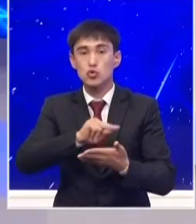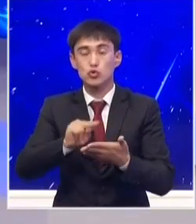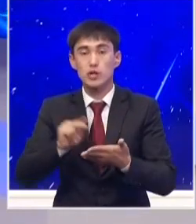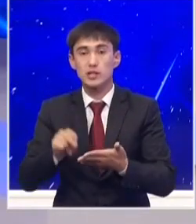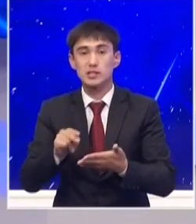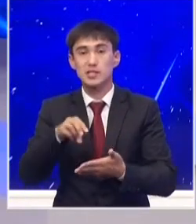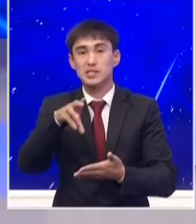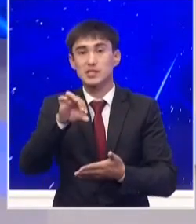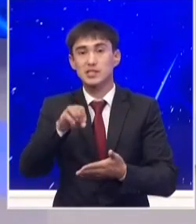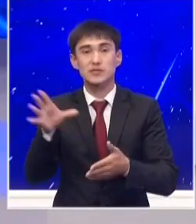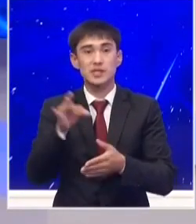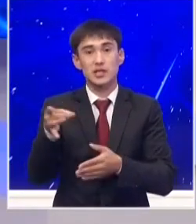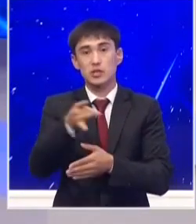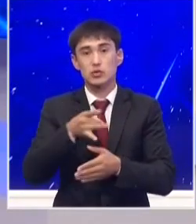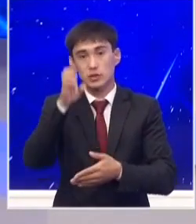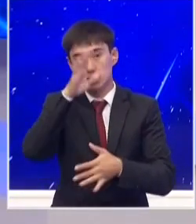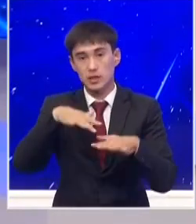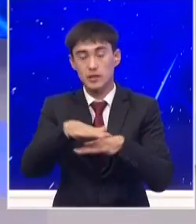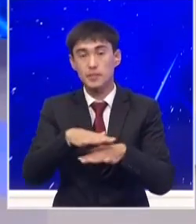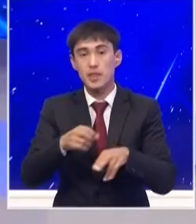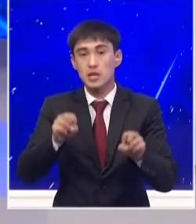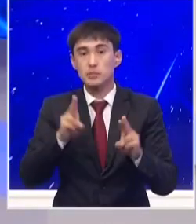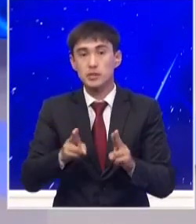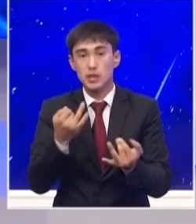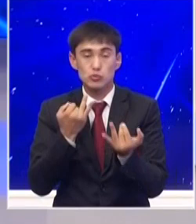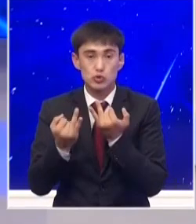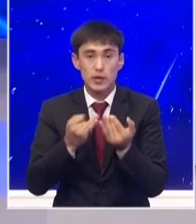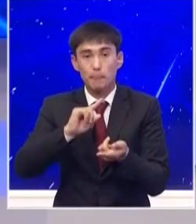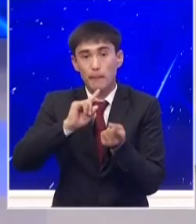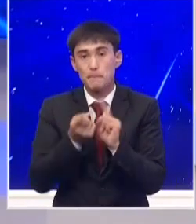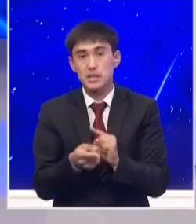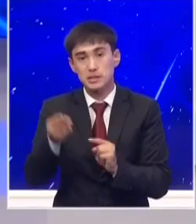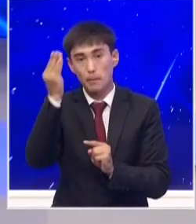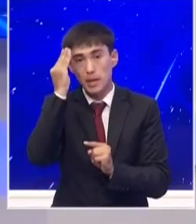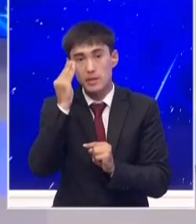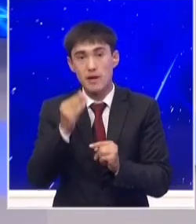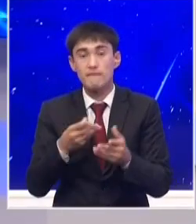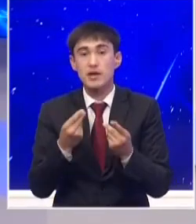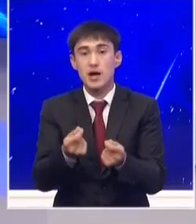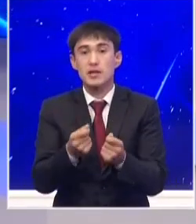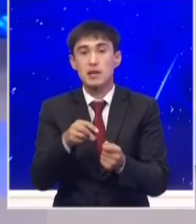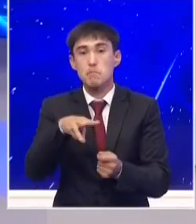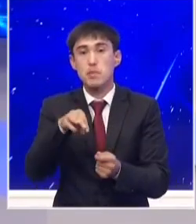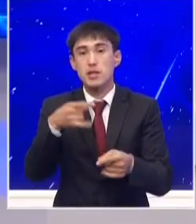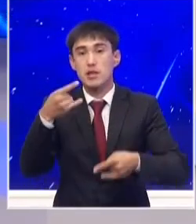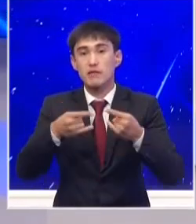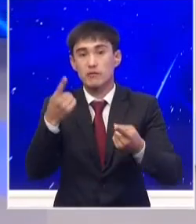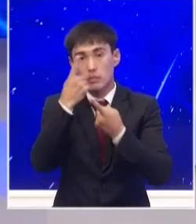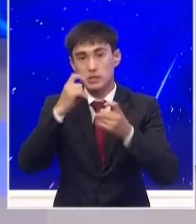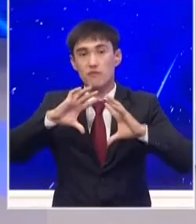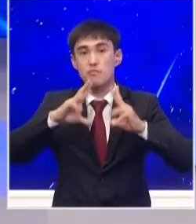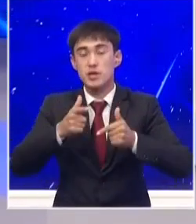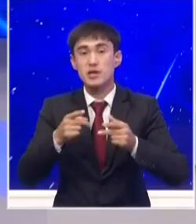и пресс-секретари из всех регионов страны. Эксперты обсуждают и обмениваются мнениями о влиянии медиатрансформации в